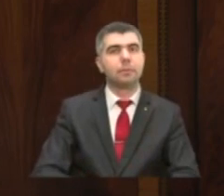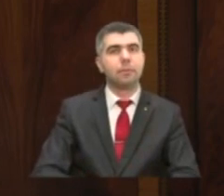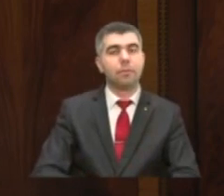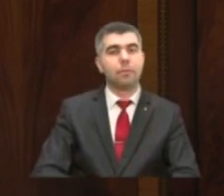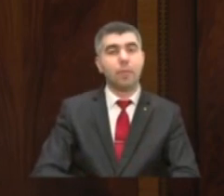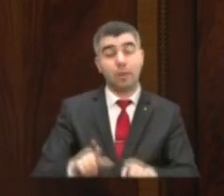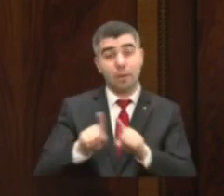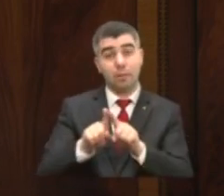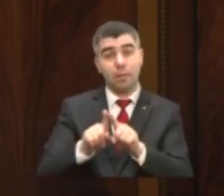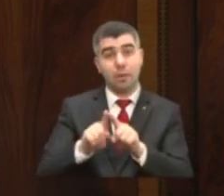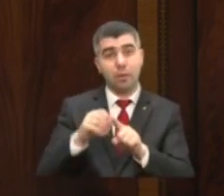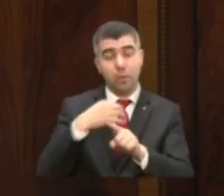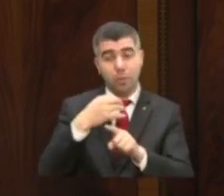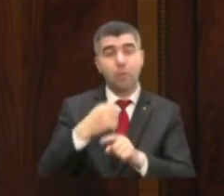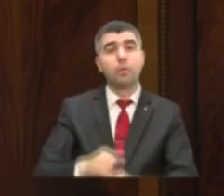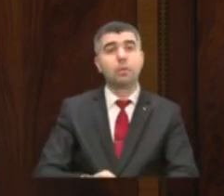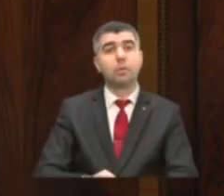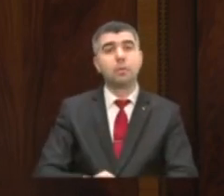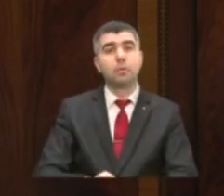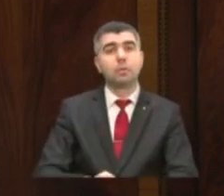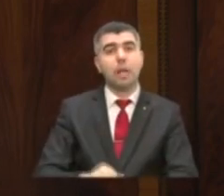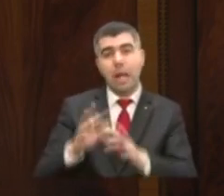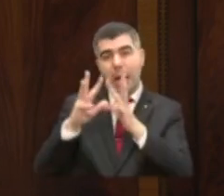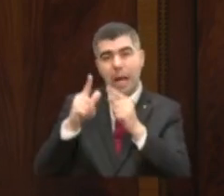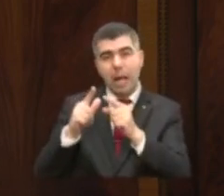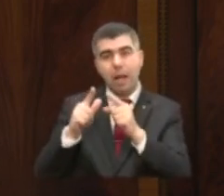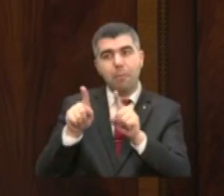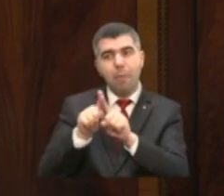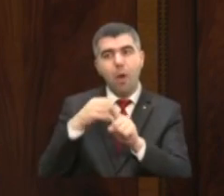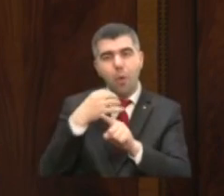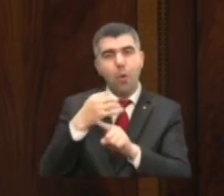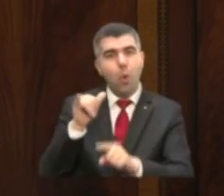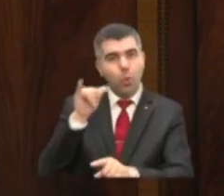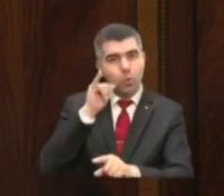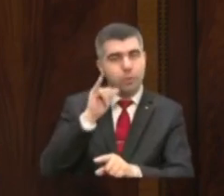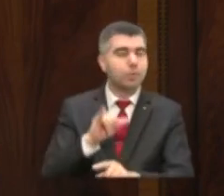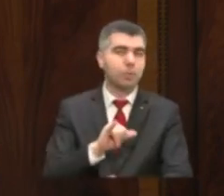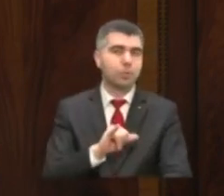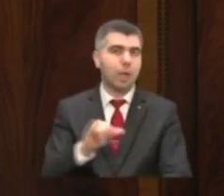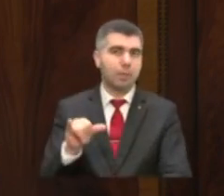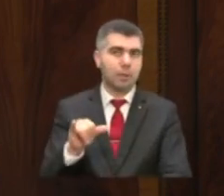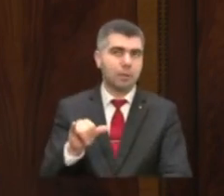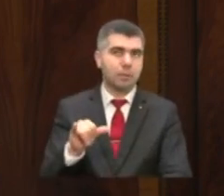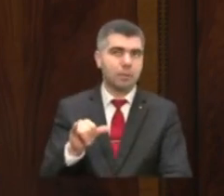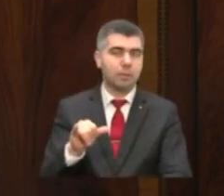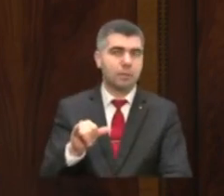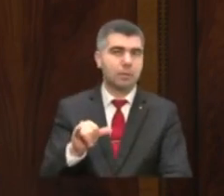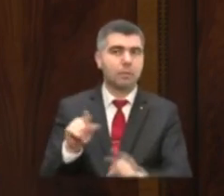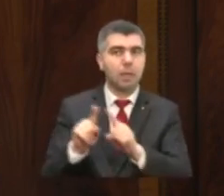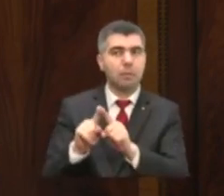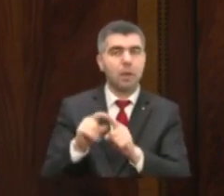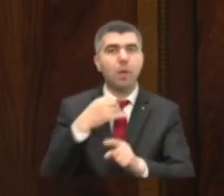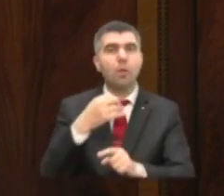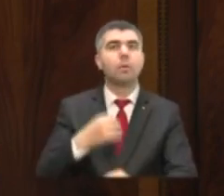أرقام مغلوطة. ما غاديش نقول لك أرقام كاذبة، رغم أنه واحد القطاع معين تيقول